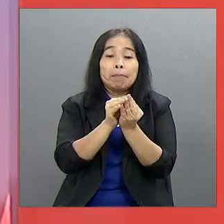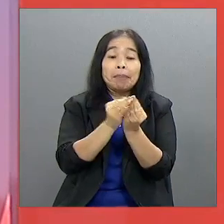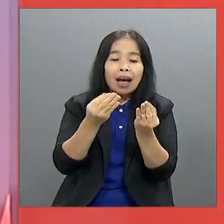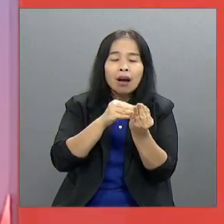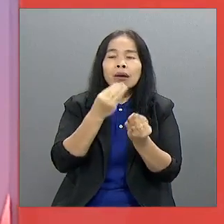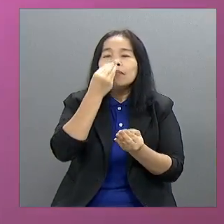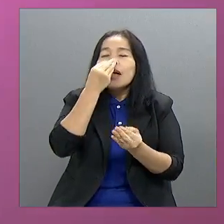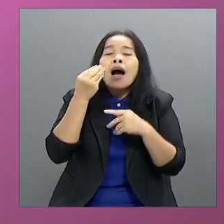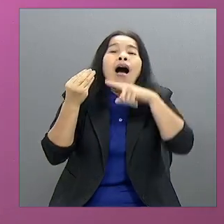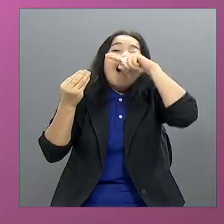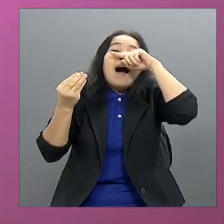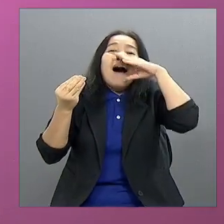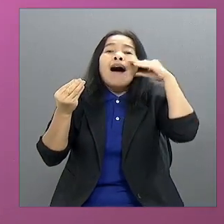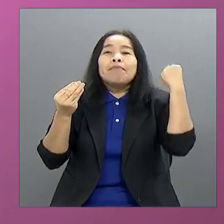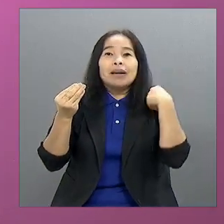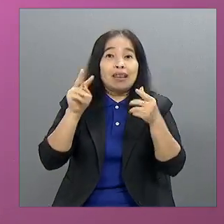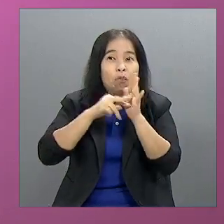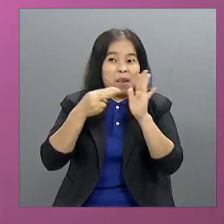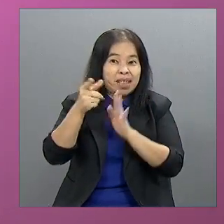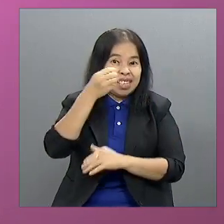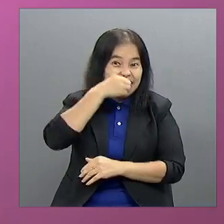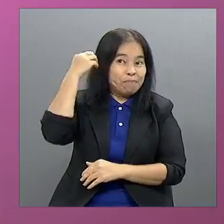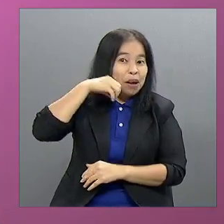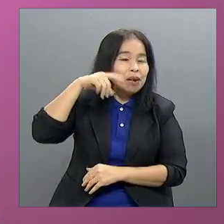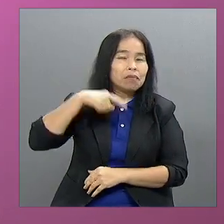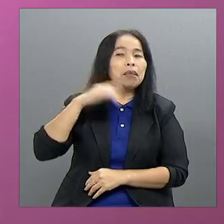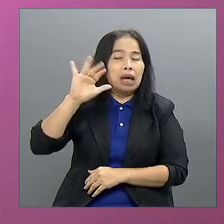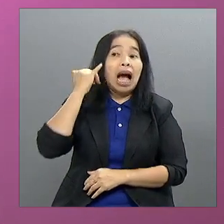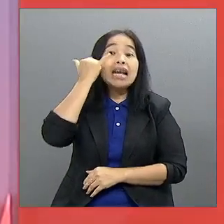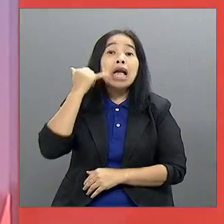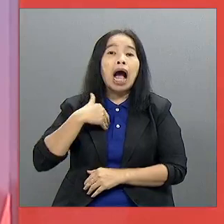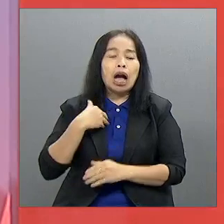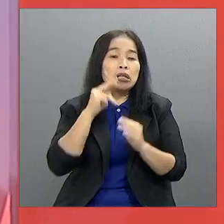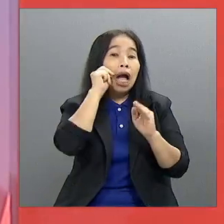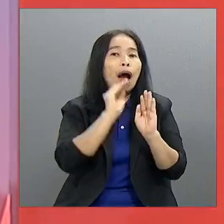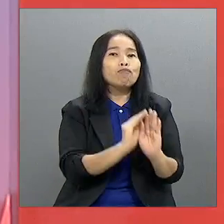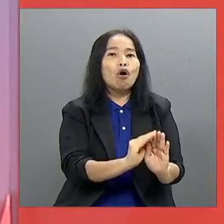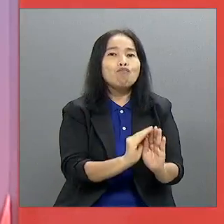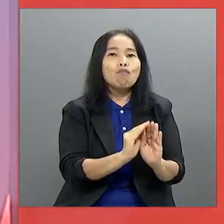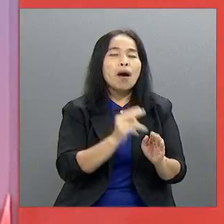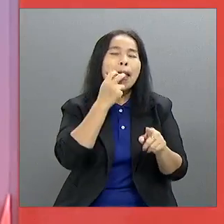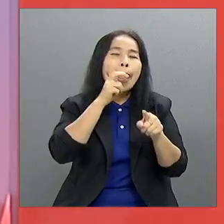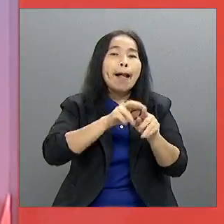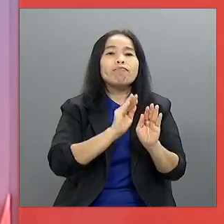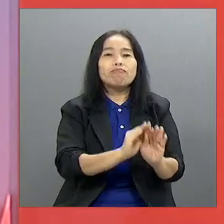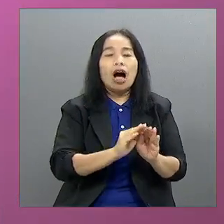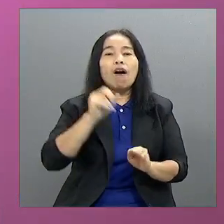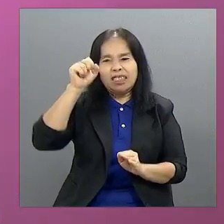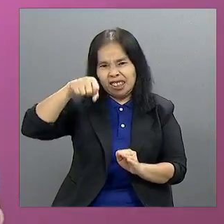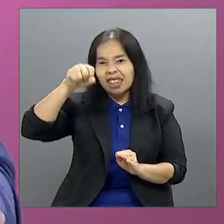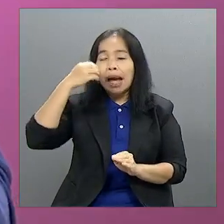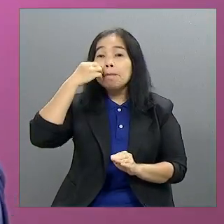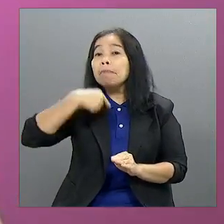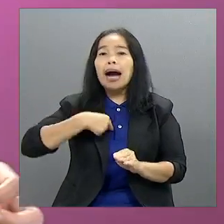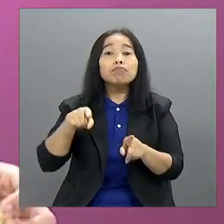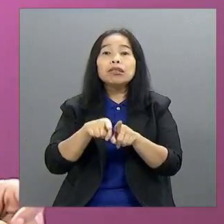งว่าคุณเนี่ยกินบ่อยแล้วนะ คุณยายผมเนี่ยจะเอาไปดอง อ่าใช่แถวบ้านผมก็ชื่นชอบการซื้อของเอาไปดอง นะฮะอ่ะไงก็ตามคุณผู้ช